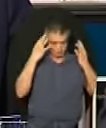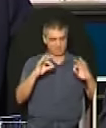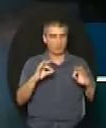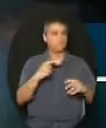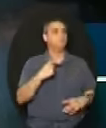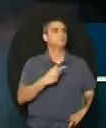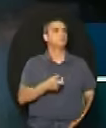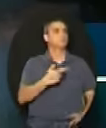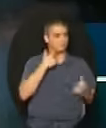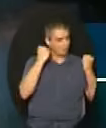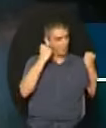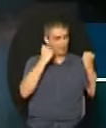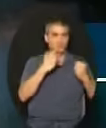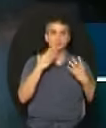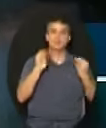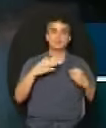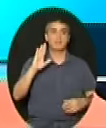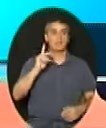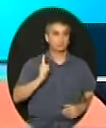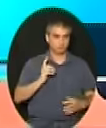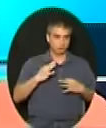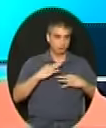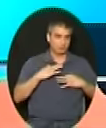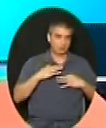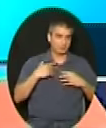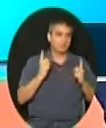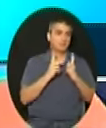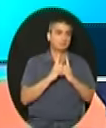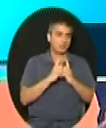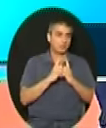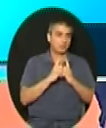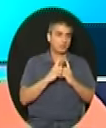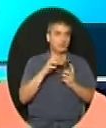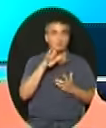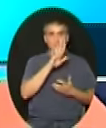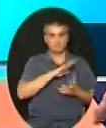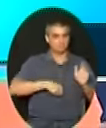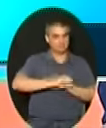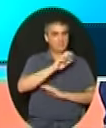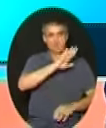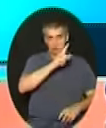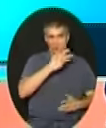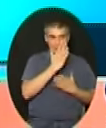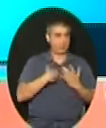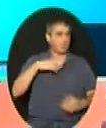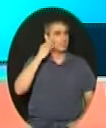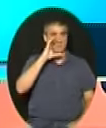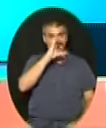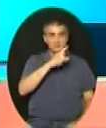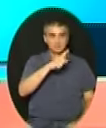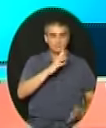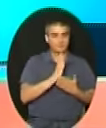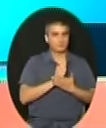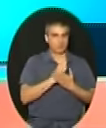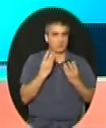אצלנו שכוח. תודה על הקריאה האישית הזאת. הקריאה האישית שלי תהיה קצרה. ביורו שכולנו או חלקנו נהנים ממנו,